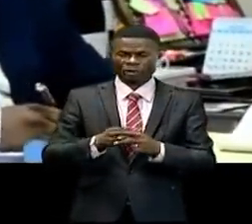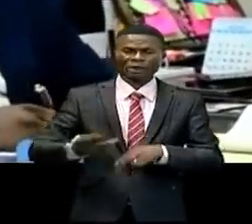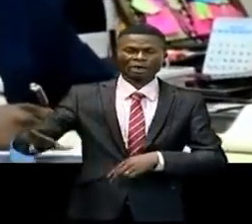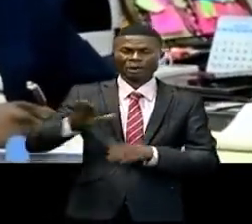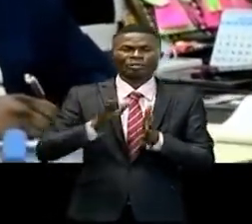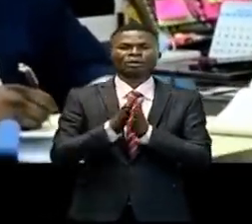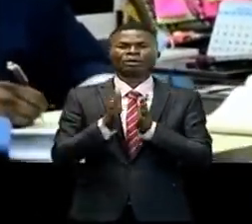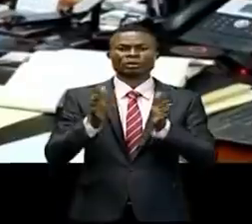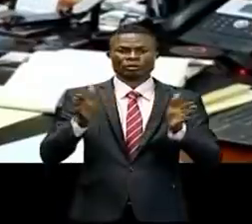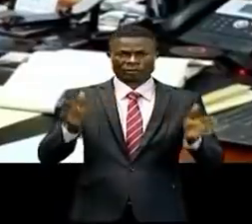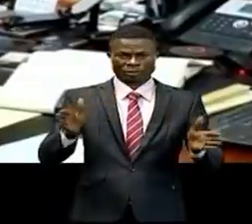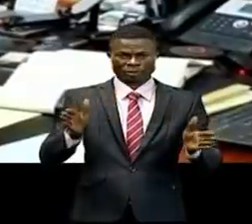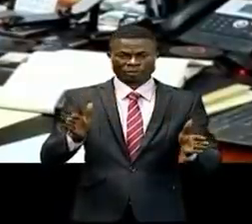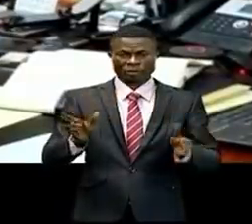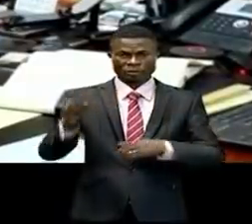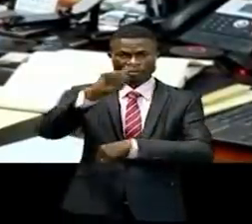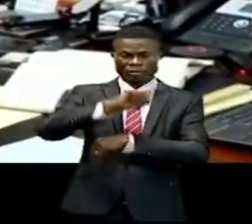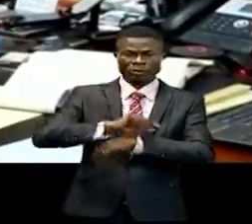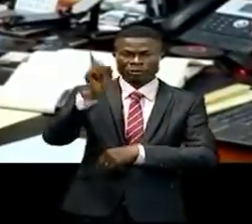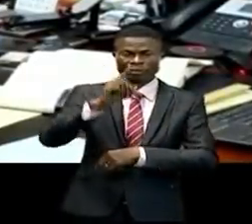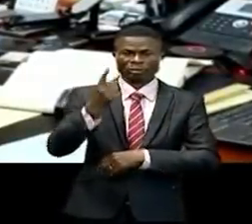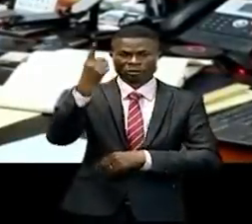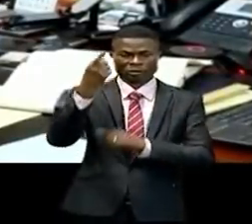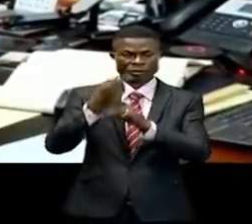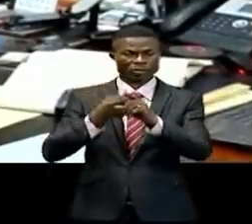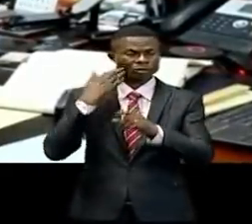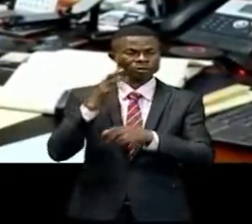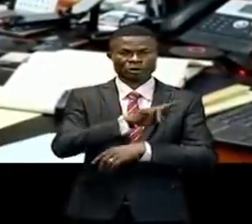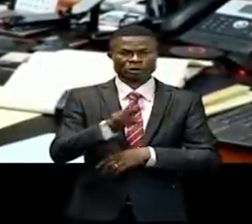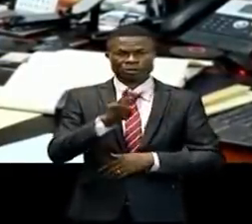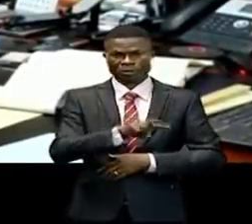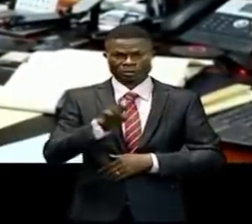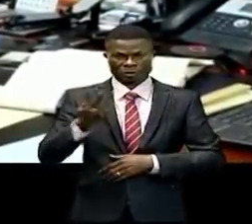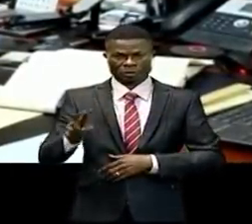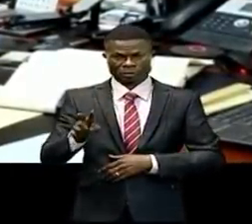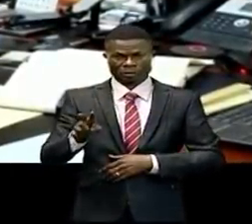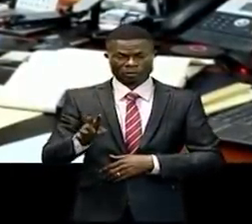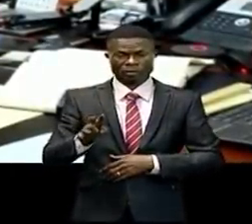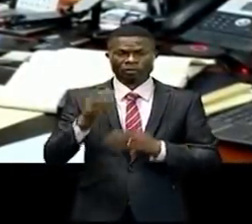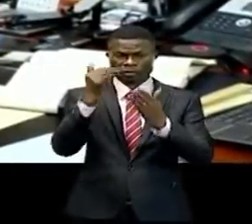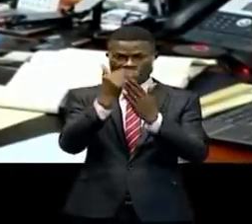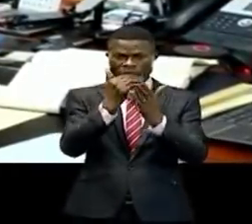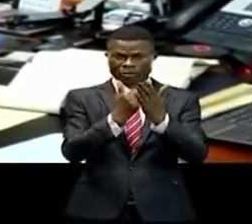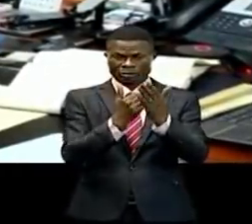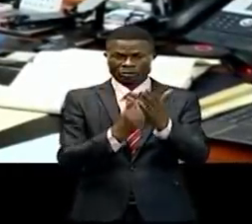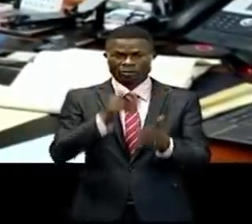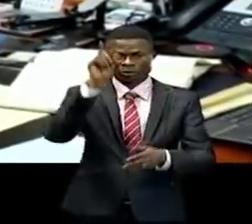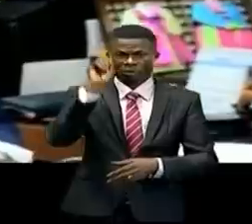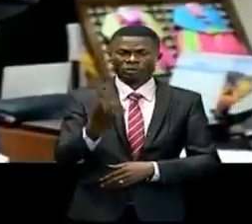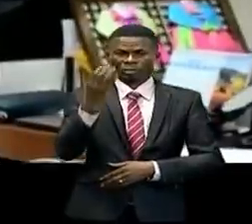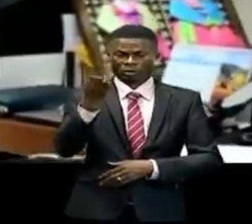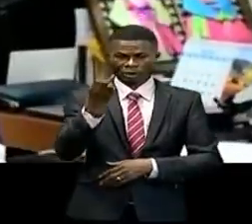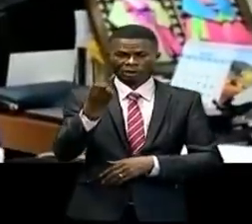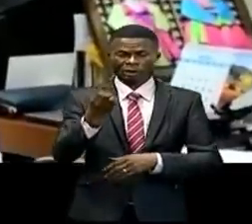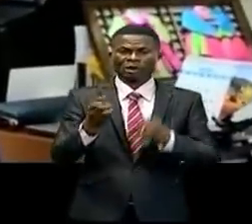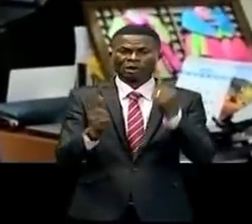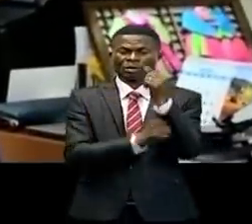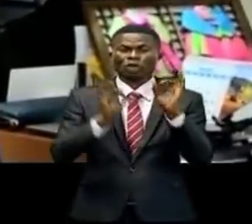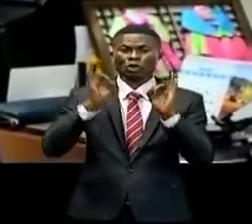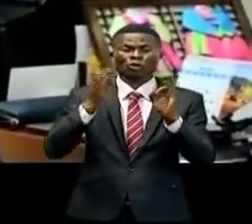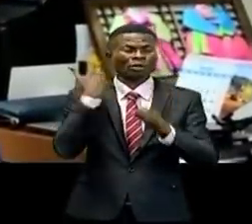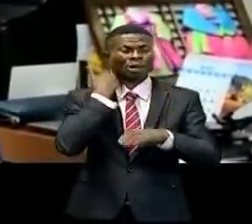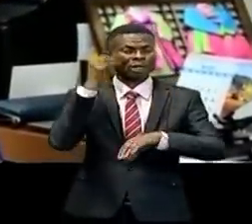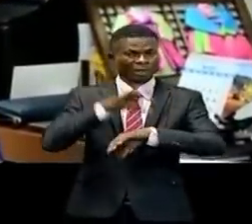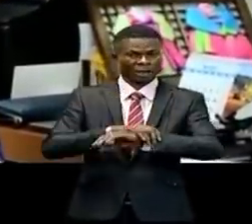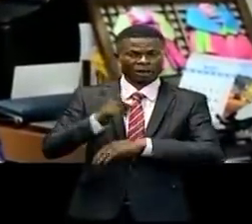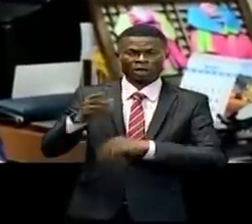pays. Dans la journée du 31 mai 2022, il a été enregistré 104 nouveaux cas de COVID-19